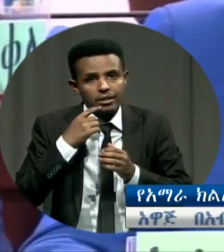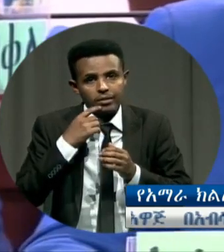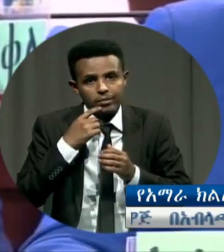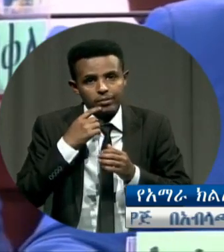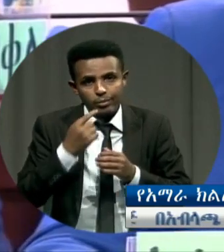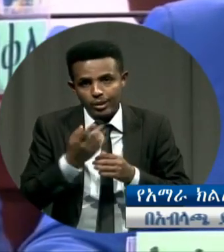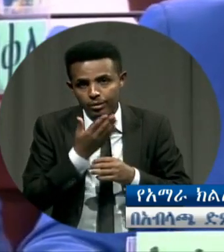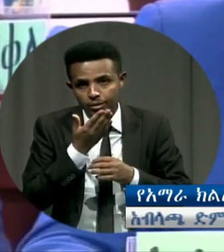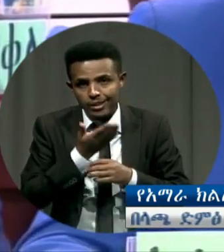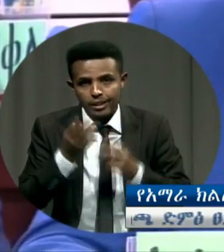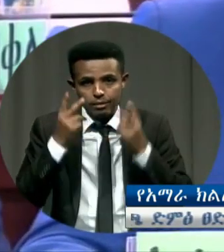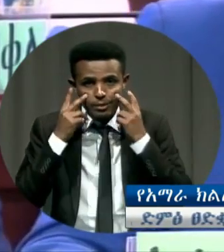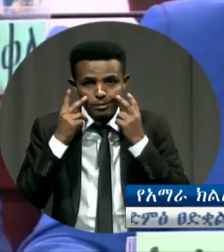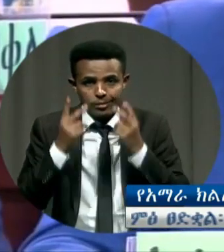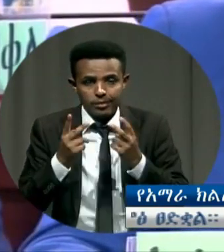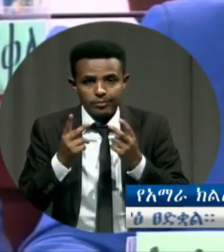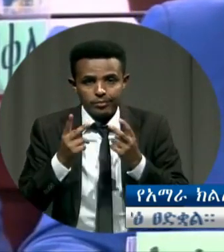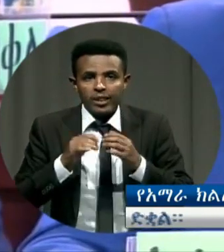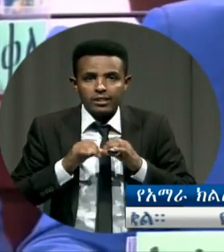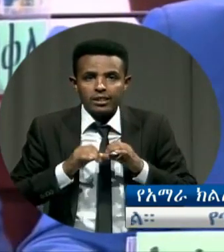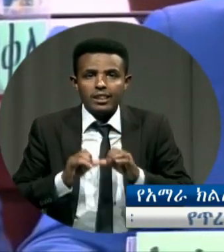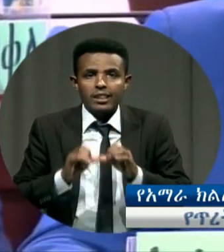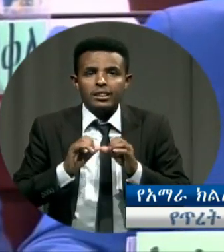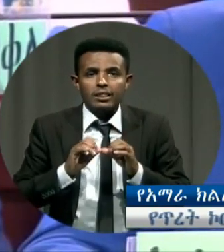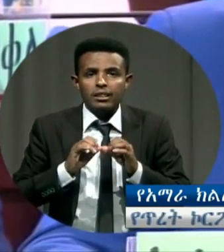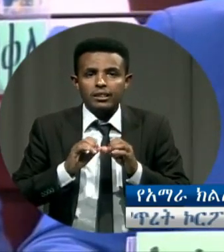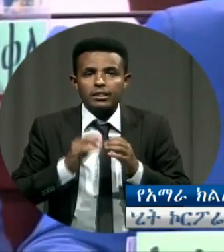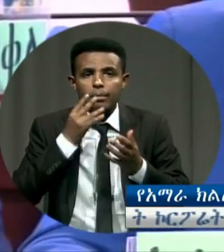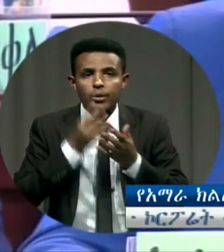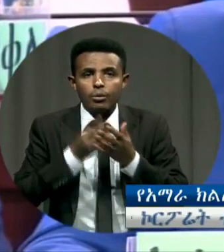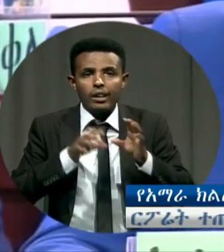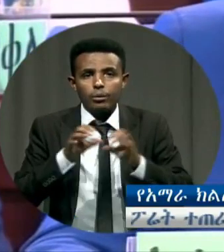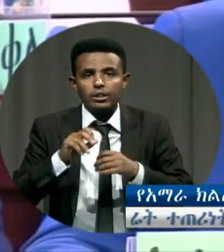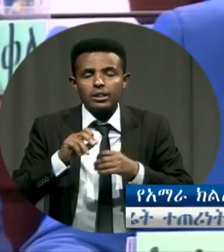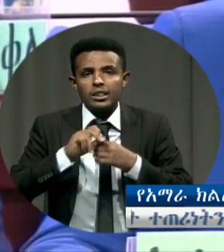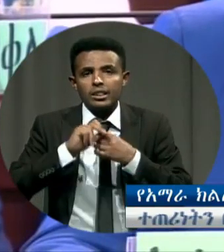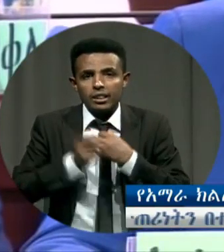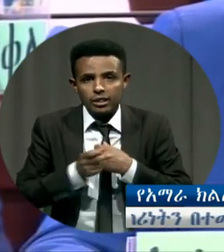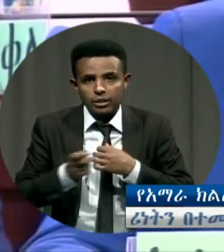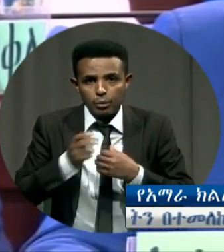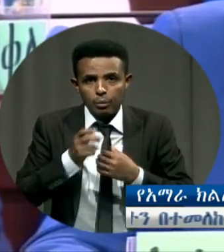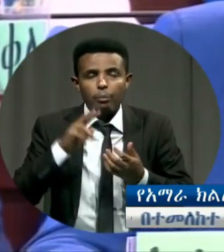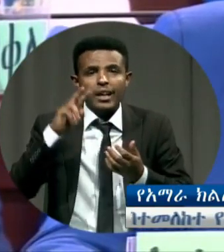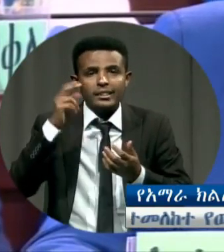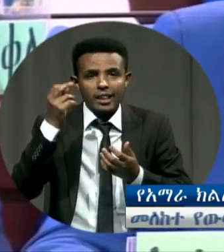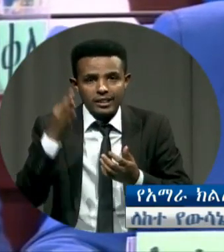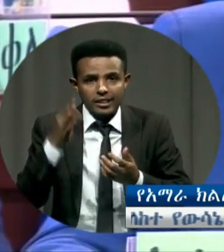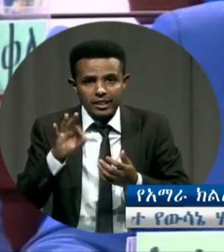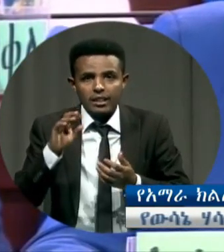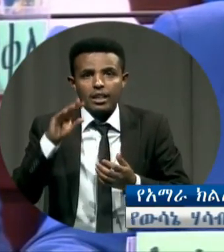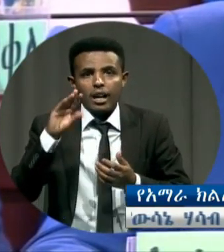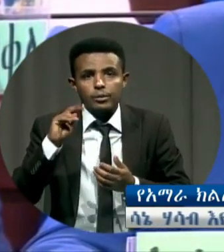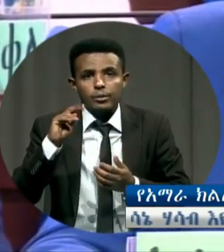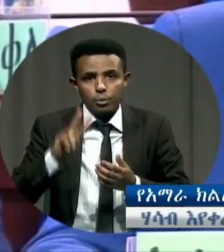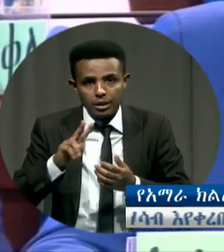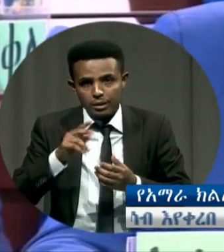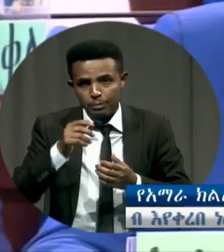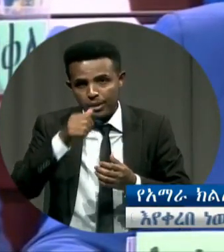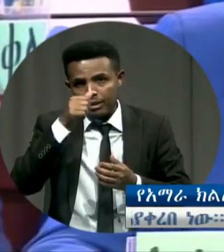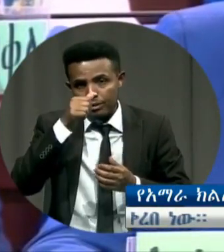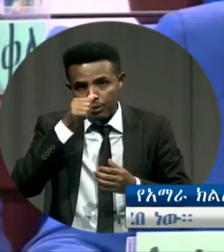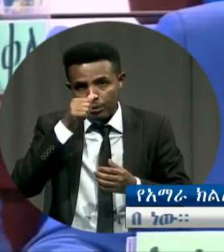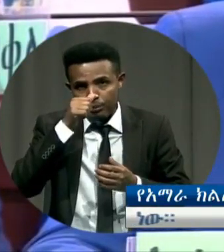ጥረት የዘለቄታ የበጎ አድራጎት ድርጅት ሆኖ የተመሰረተው በ1952 ዓ.ም ምረት በተደነገገው የኢትዮጵያ ፍትሐብሔር